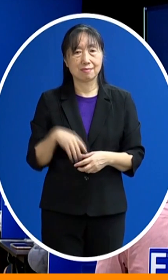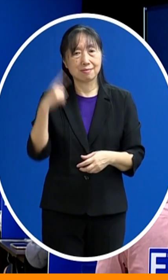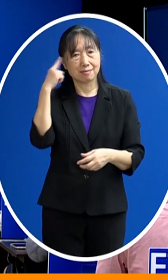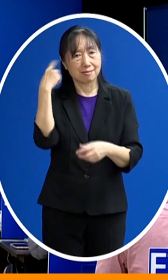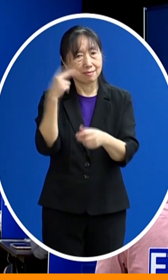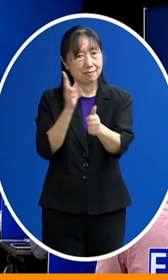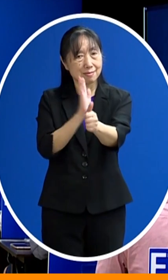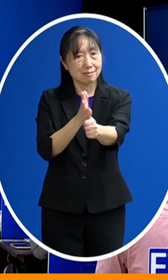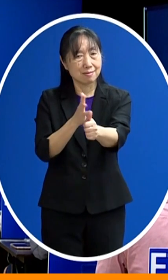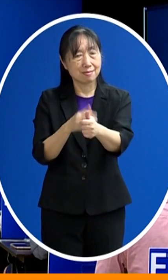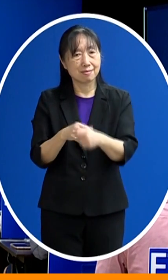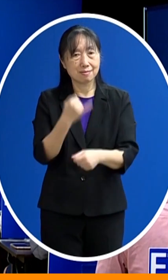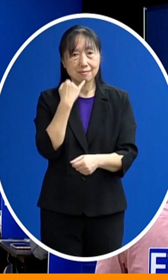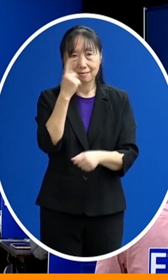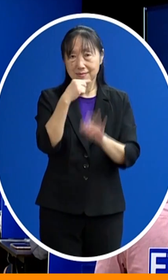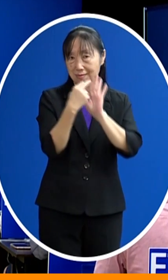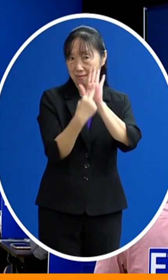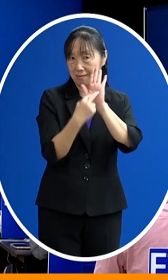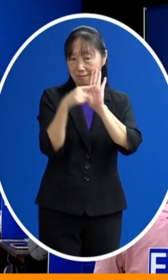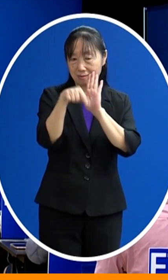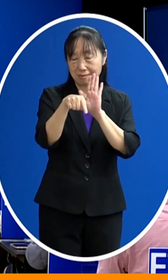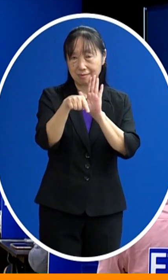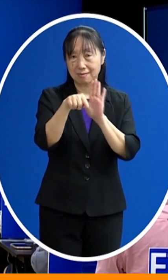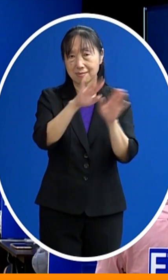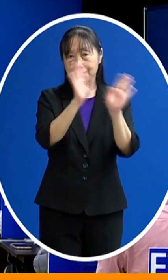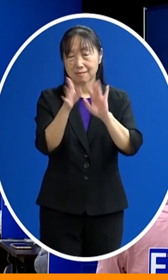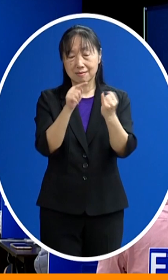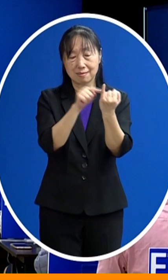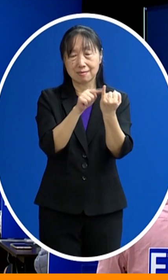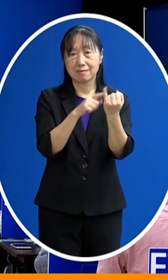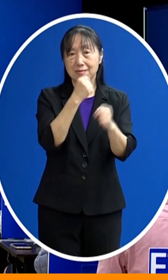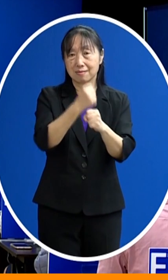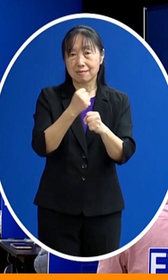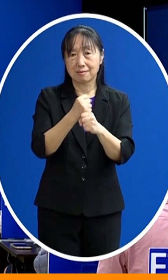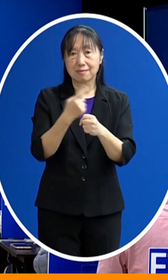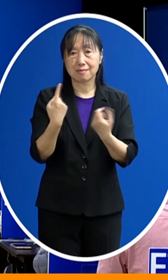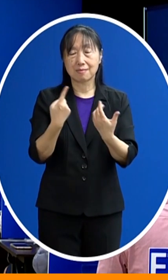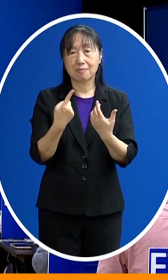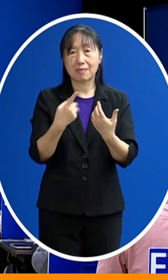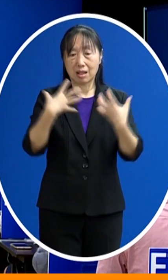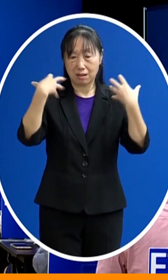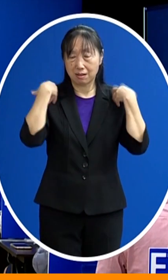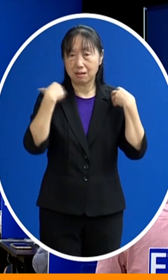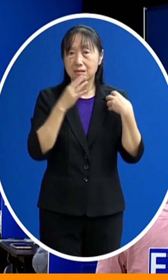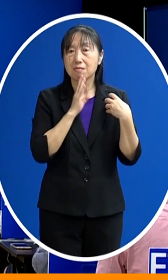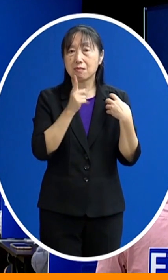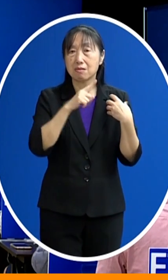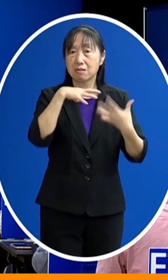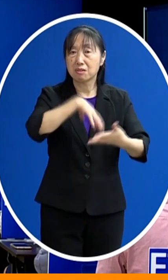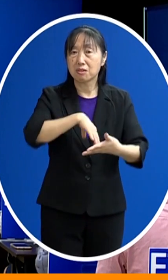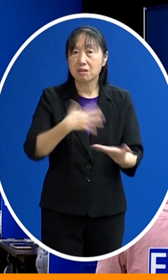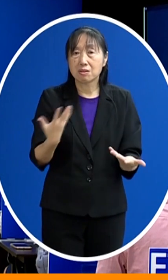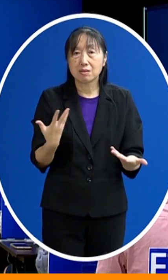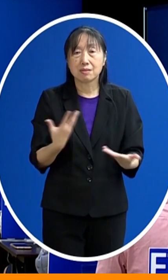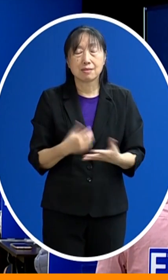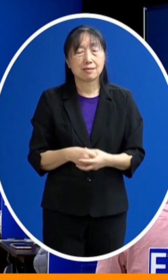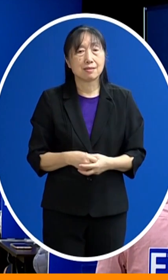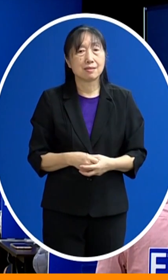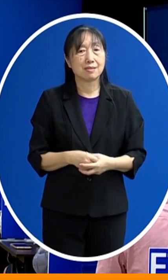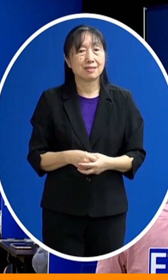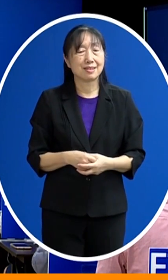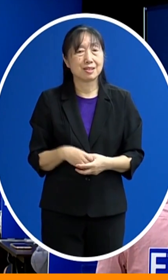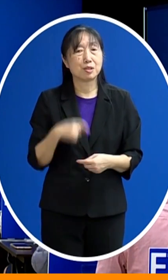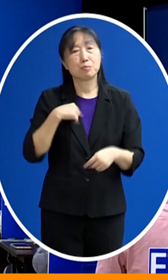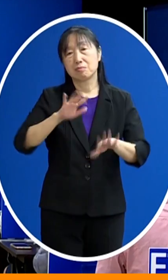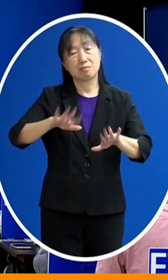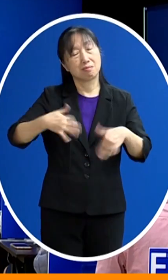想再请教一下，可以说明一下当时该名人员他在操作的实验内容是什么样吗？ 那就是现